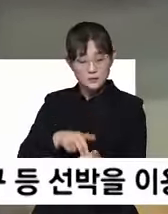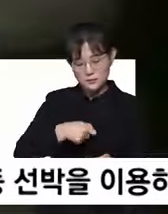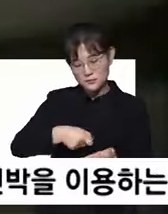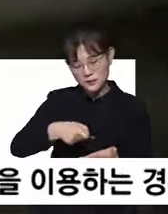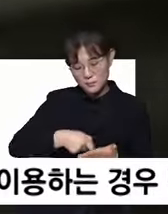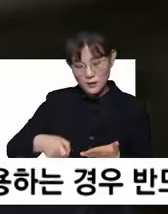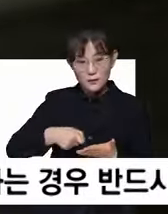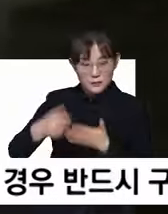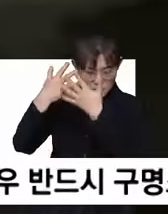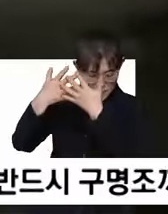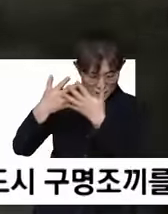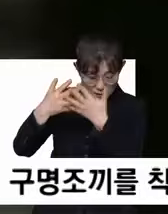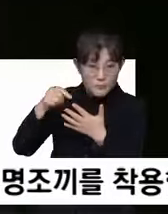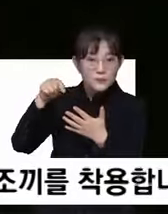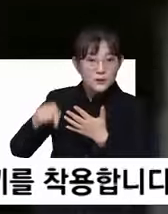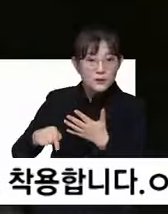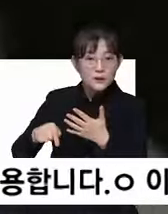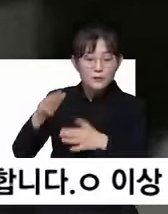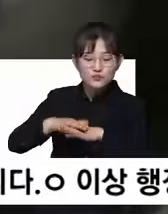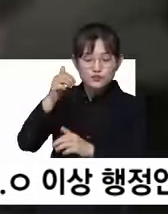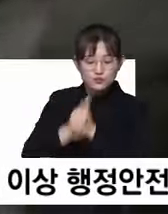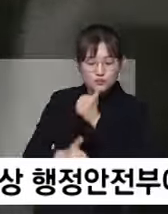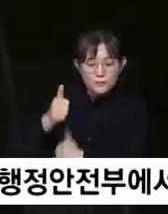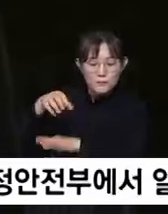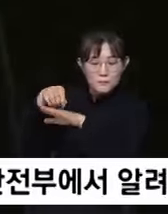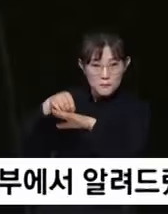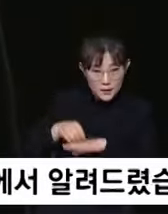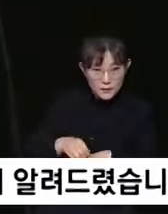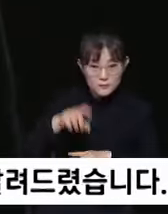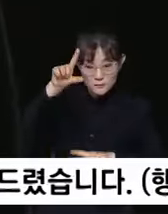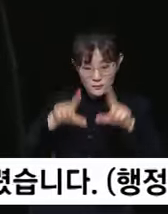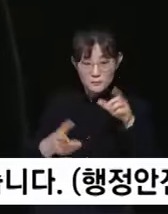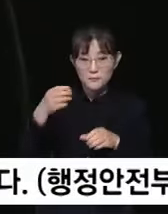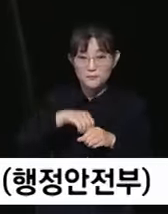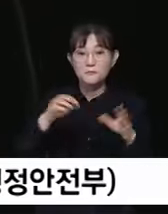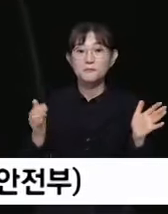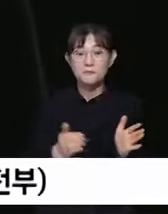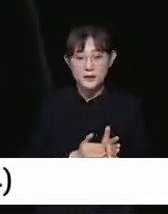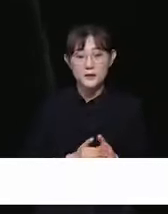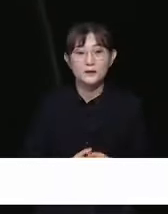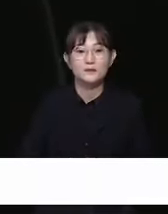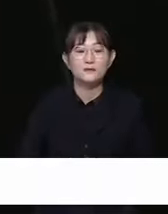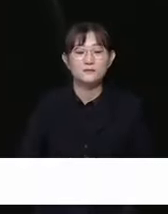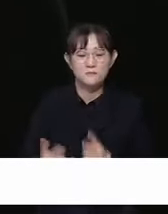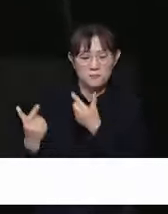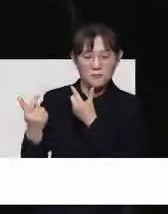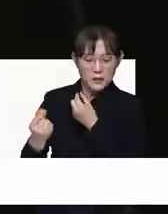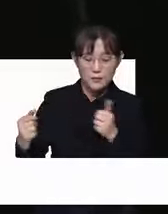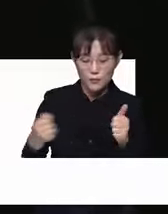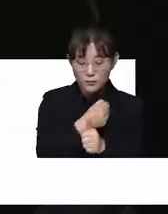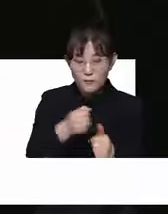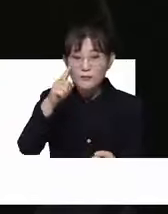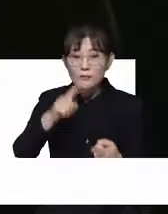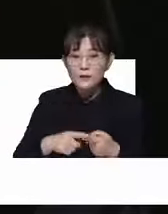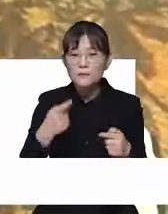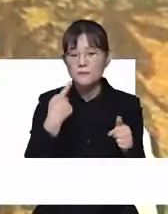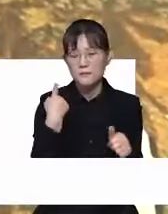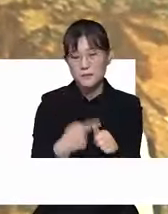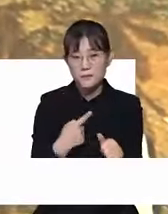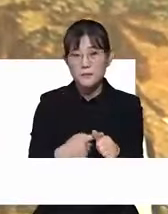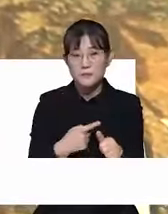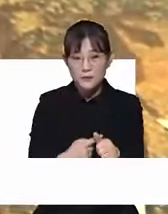트라우마가 세대를 넘어 계승되는 과정을 담았습니다 앞서 가부장적 폭력에 대한 비판을